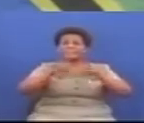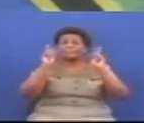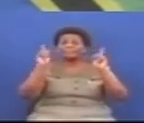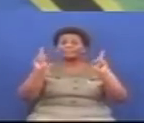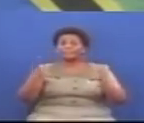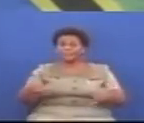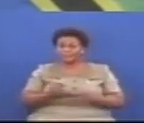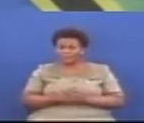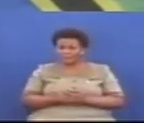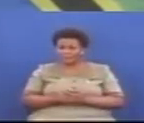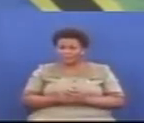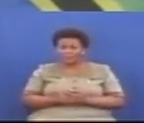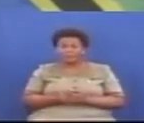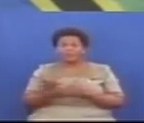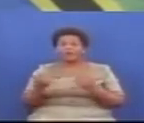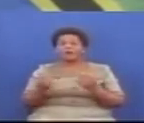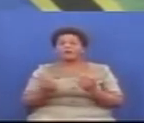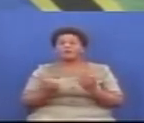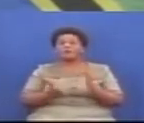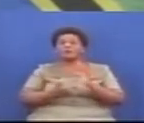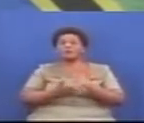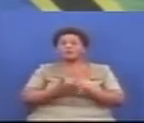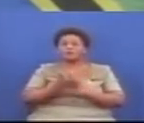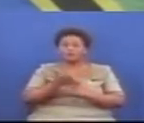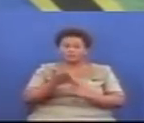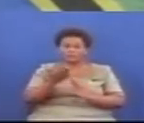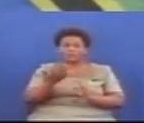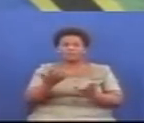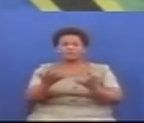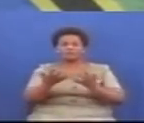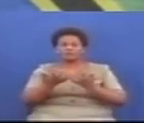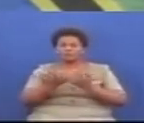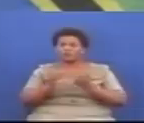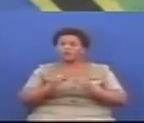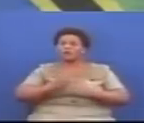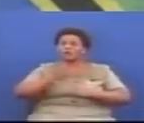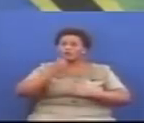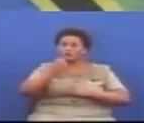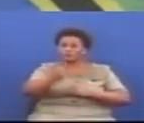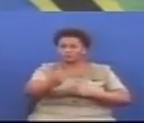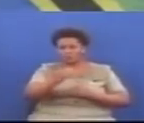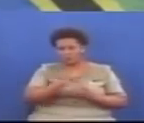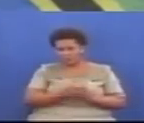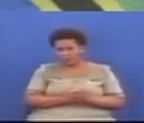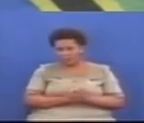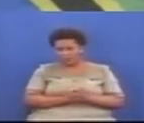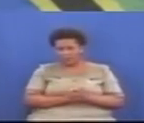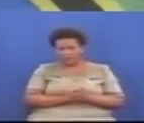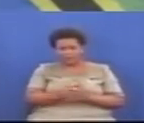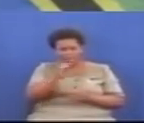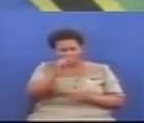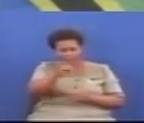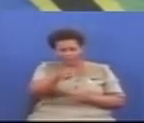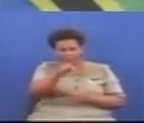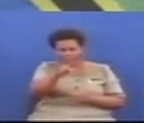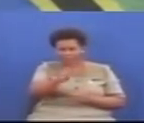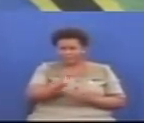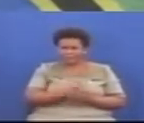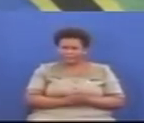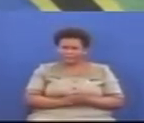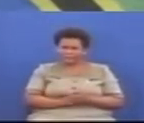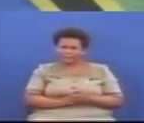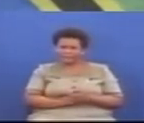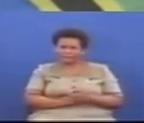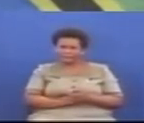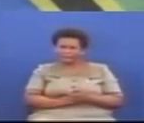hatimaye kuweza kuchukua hatua za papo kwa papo,